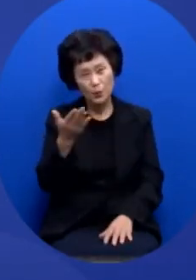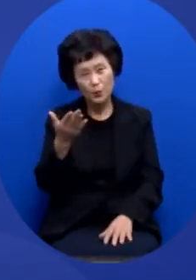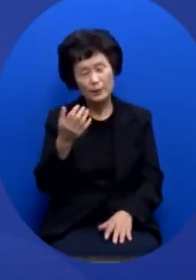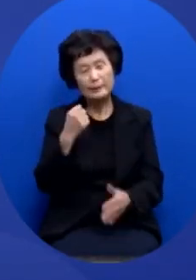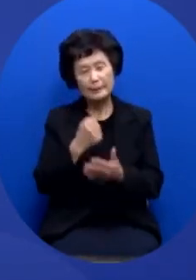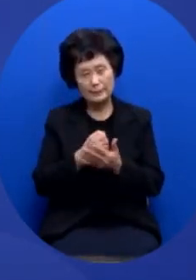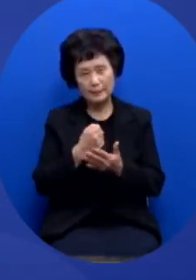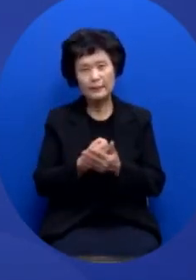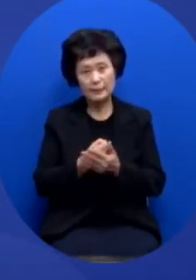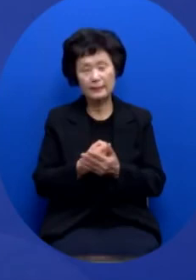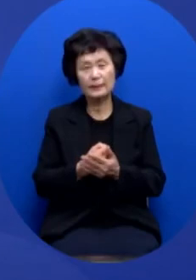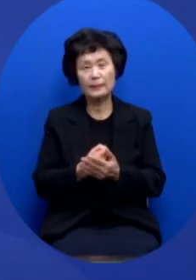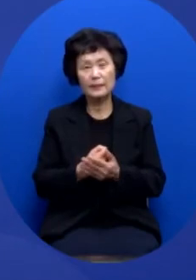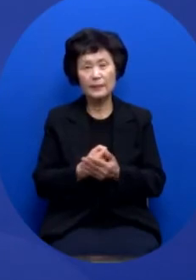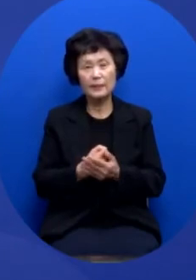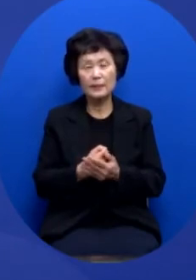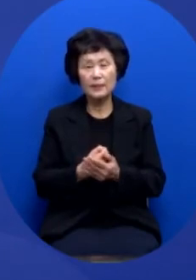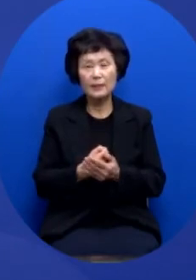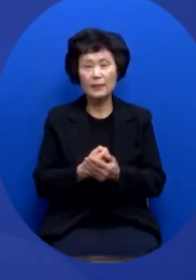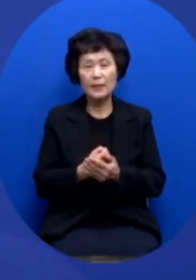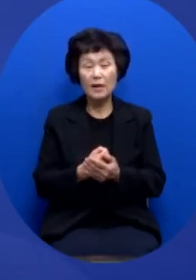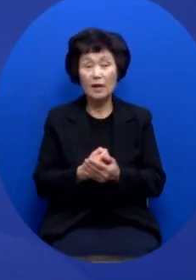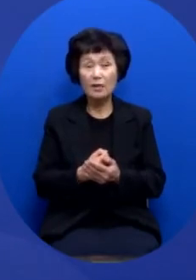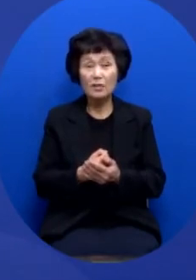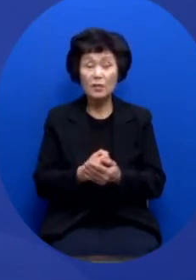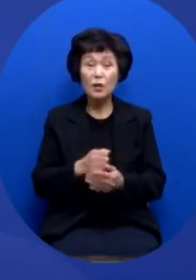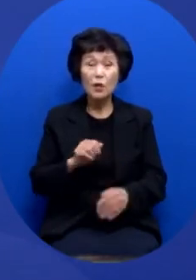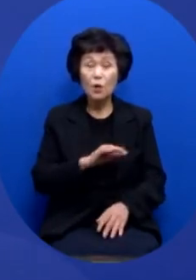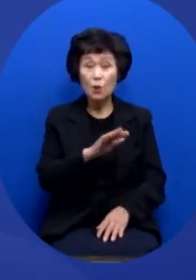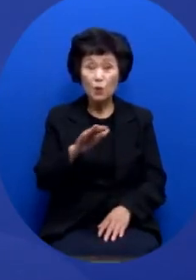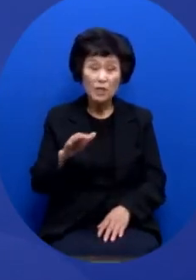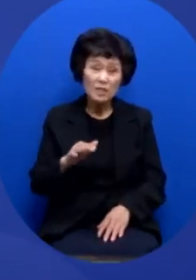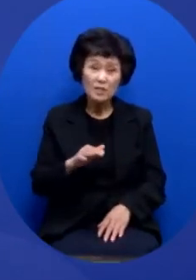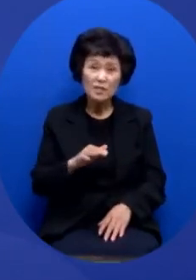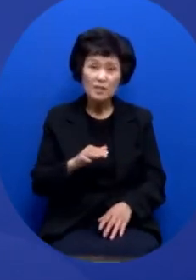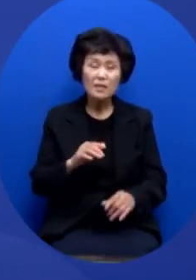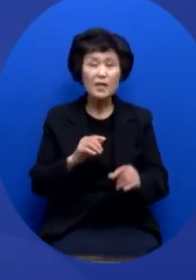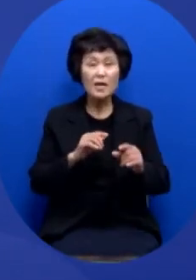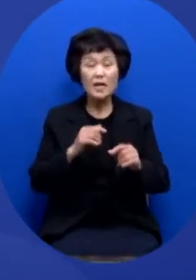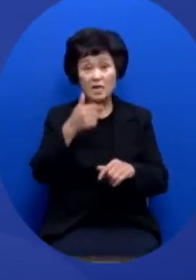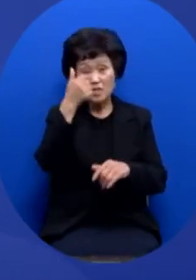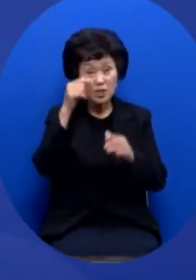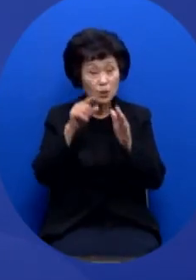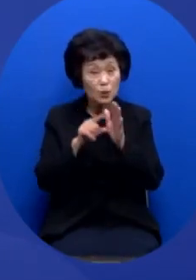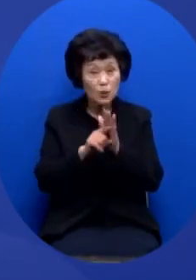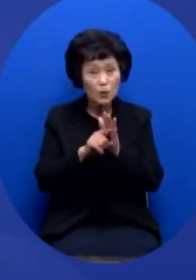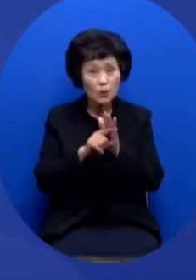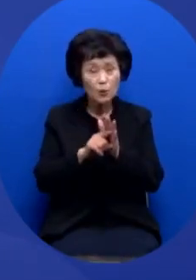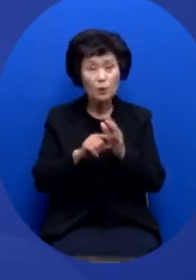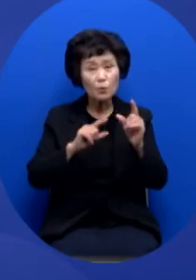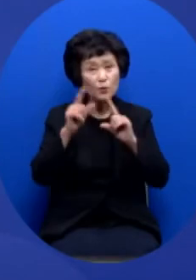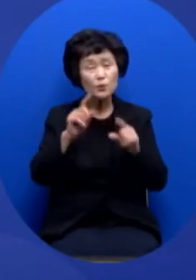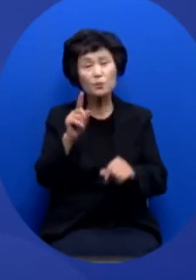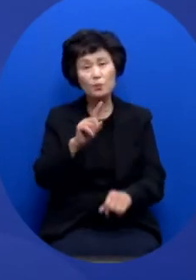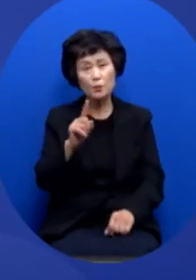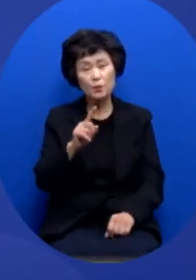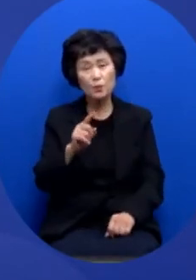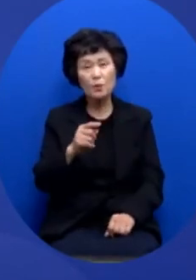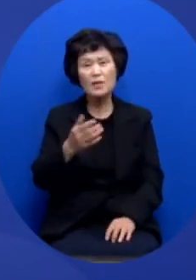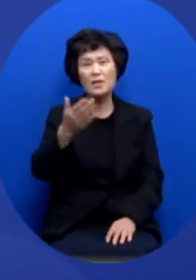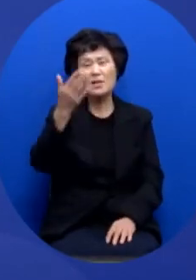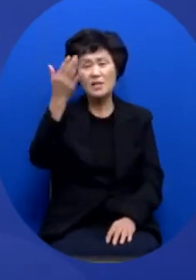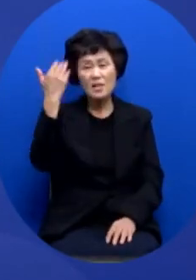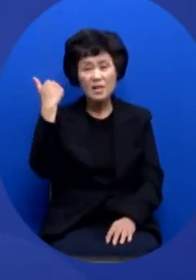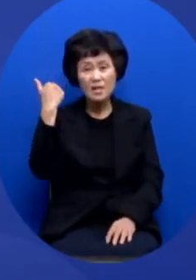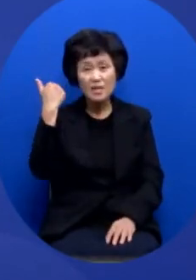이런 조금 너무 이제 안에 갇힌 모습 이런 것도 있었는데. 이제 기독교가 어떻게 보면 우리나라에서는 예전에 이제